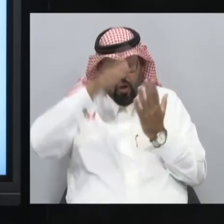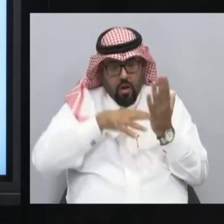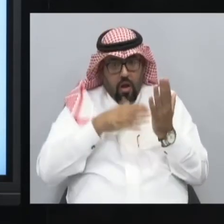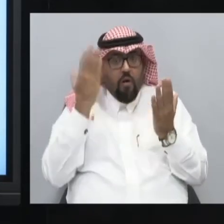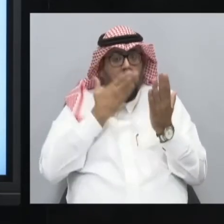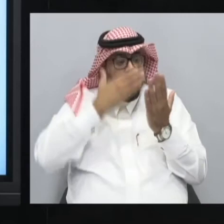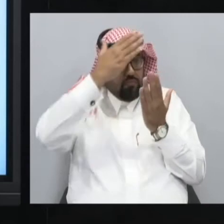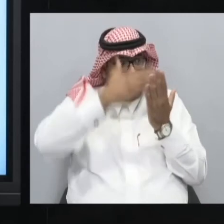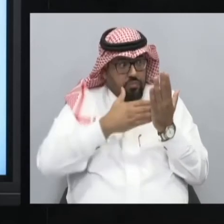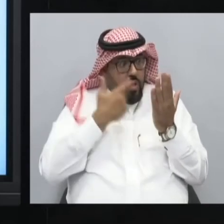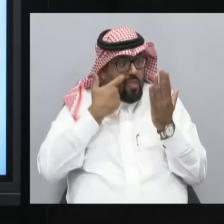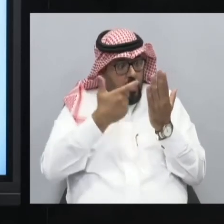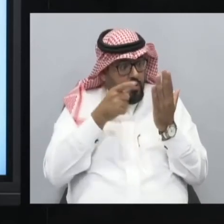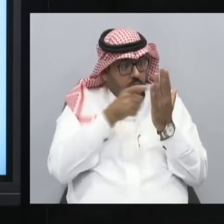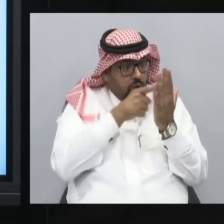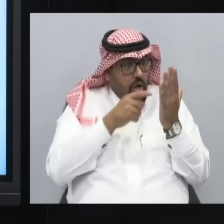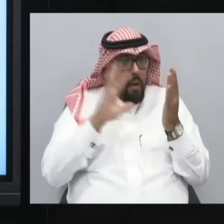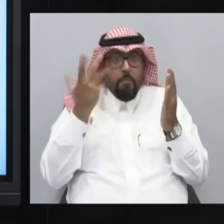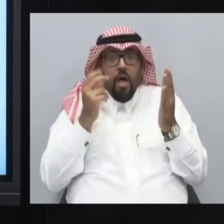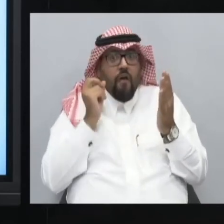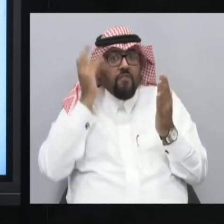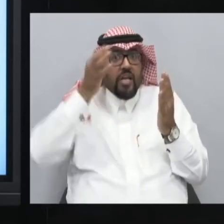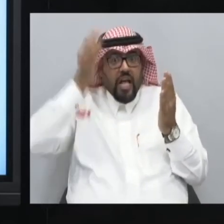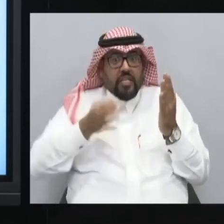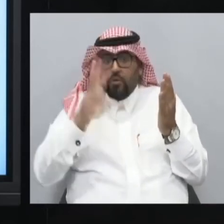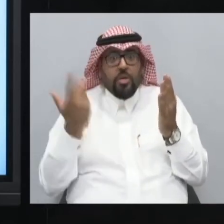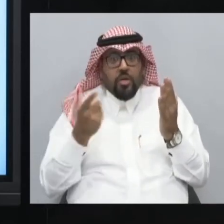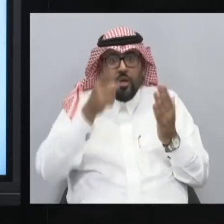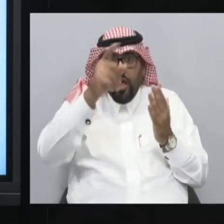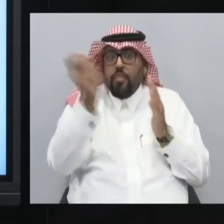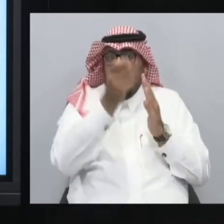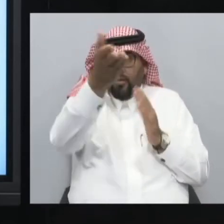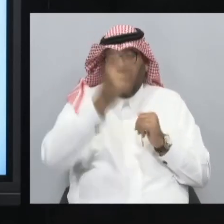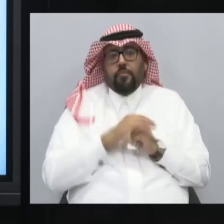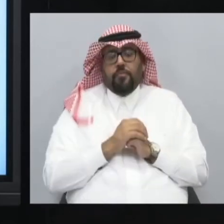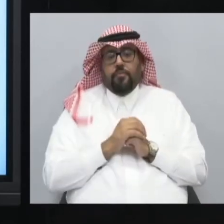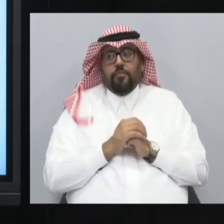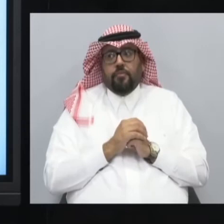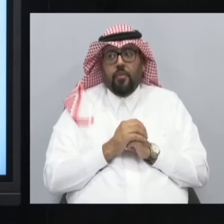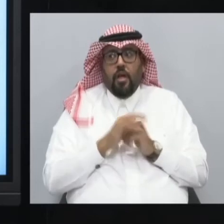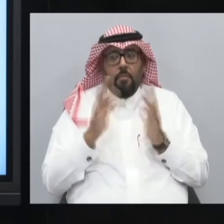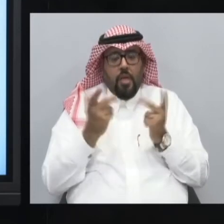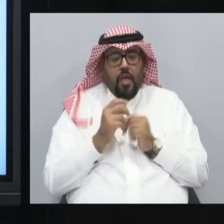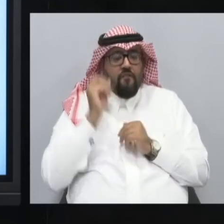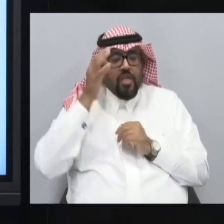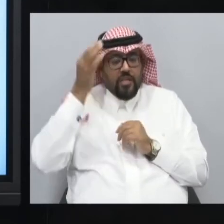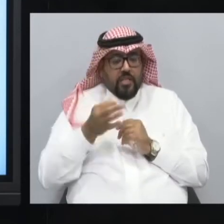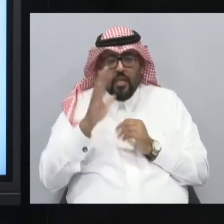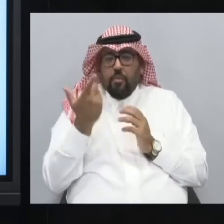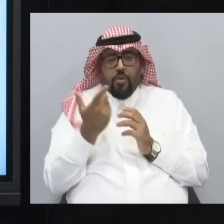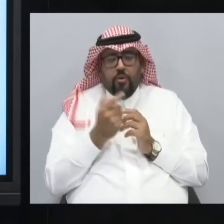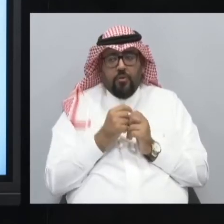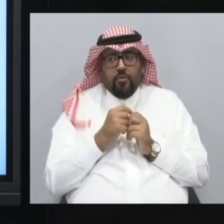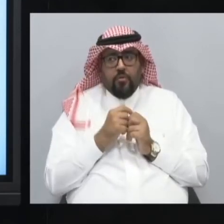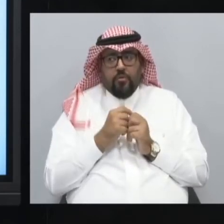الفقرة، ما هي الفكرة الرئيسية التي هنا ذكرت في هذه الفقرة؟ ما الفكرة الرئيسية؟